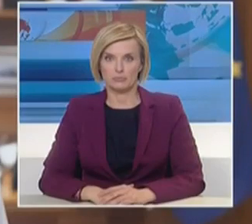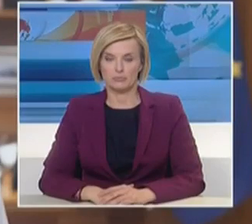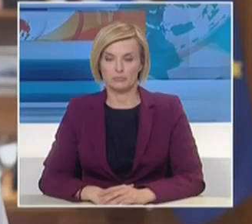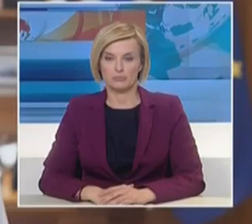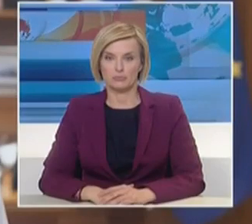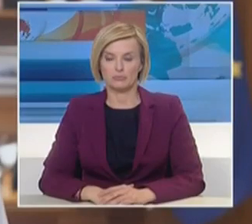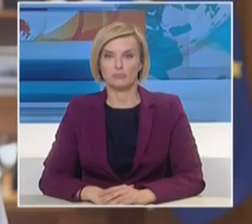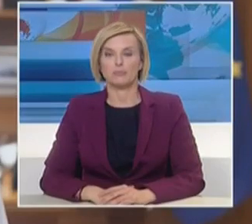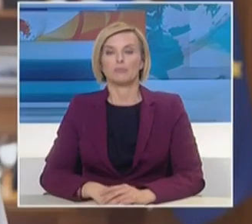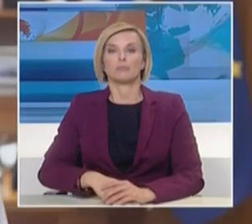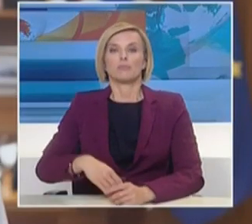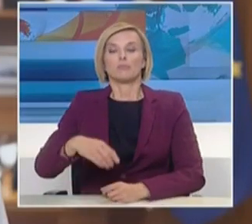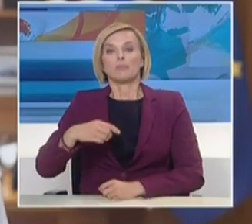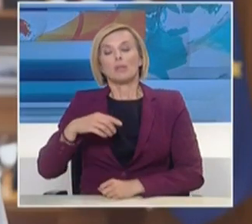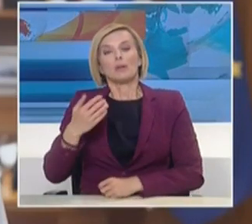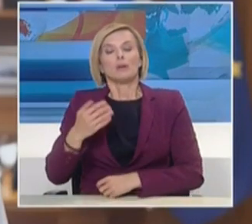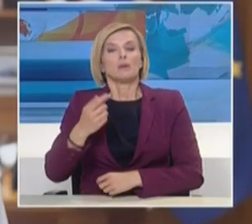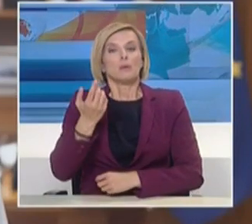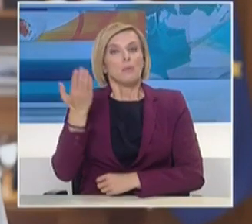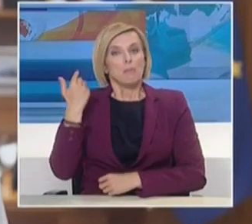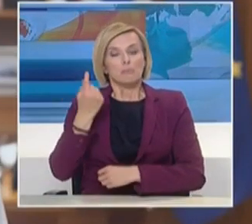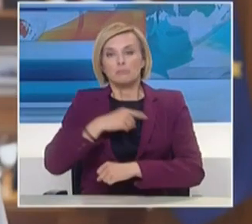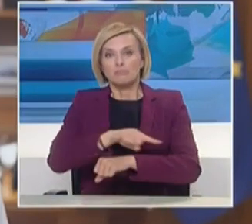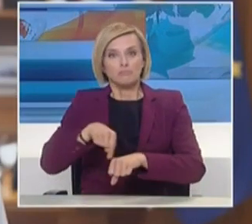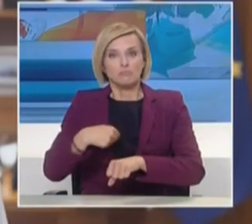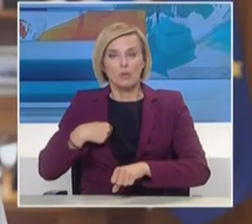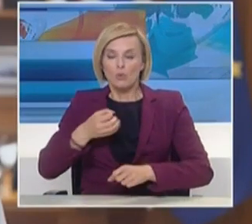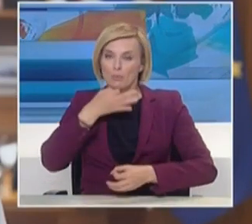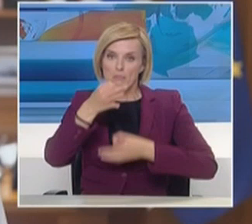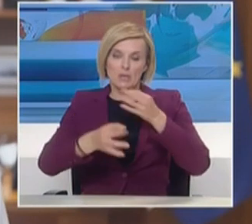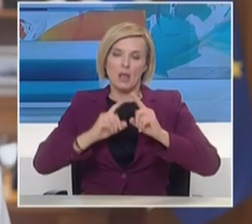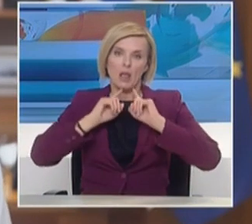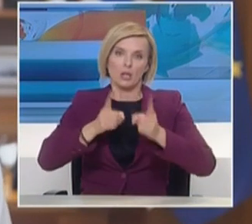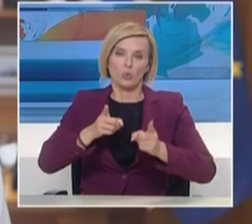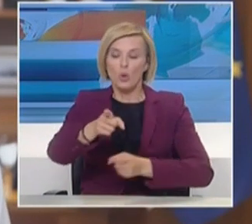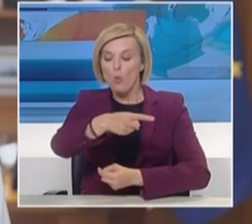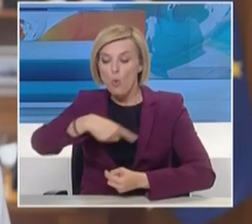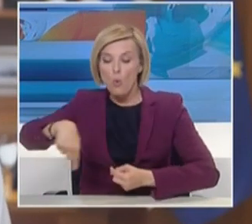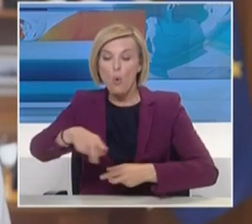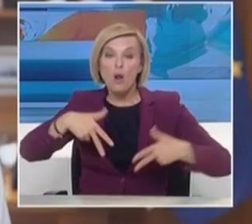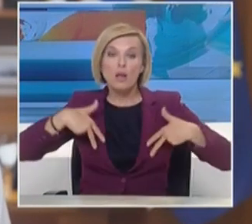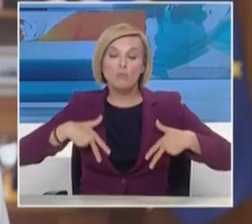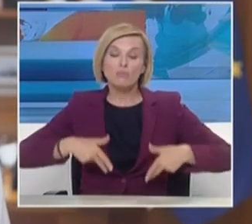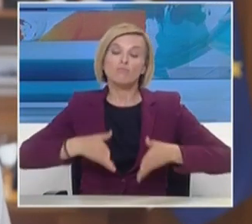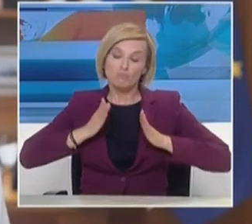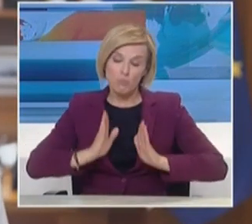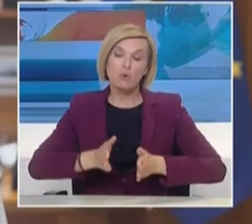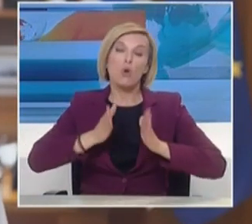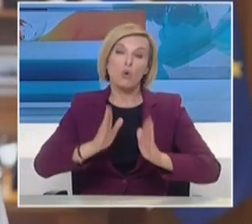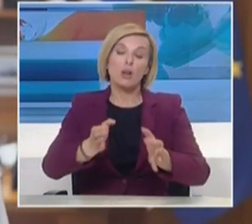Συμπολίτες μου, πριν από λίγο έδωσα εντολή στους συναρμόδιους υπουργούς να προχωρήσουν στις απαραίτητες